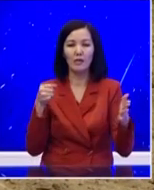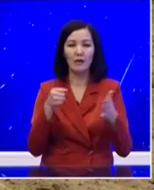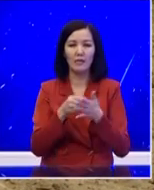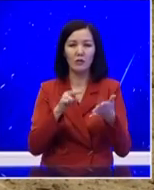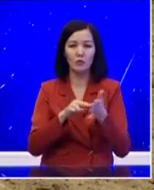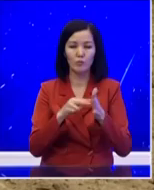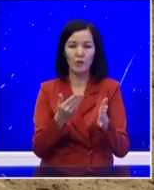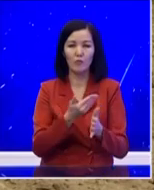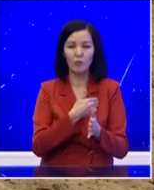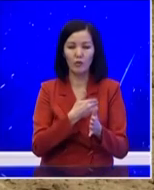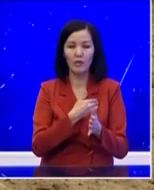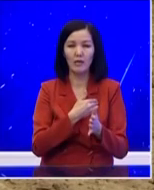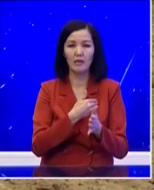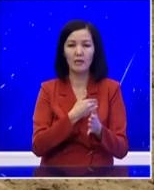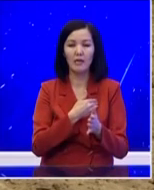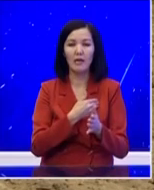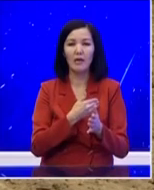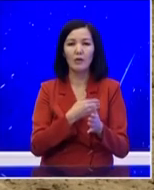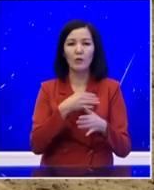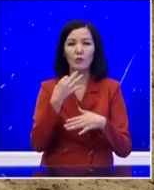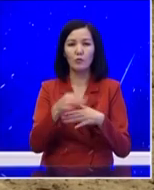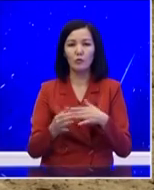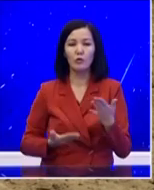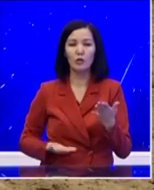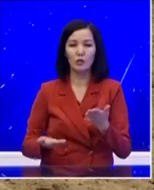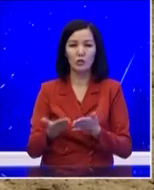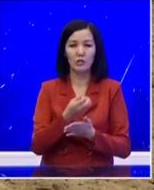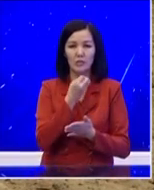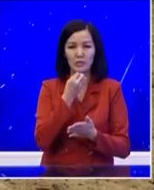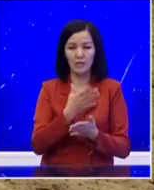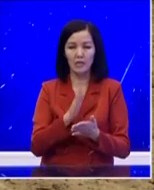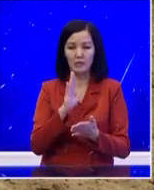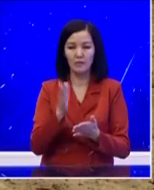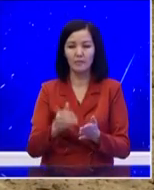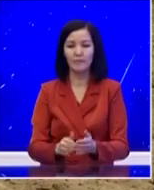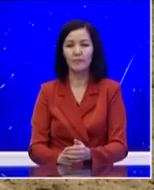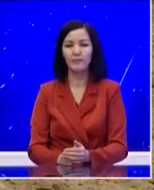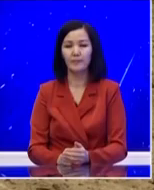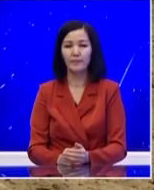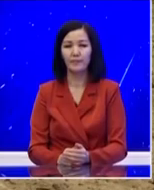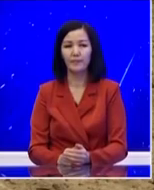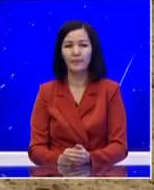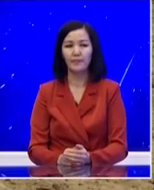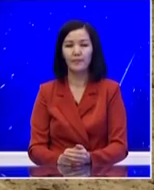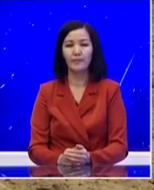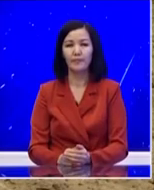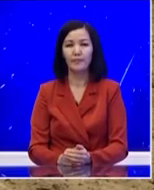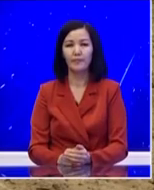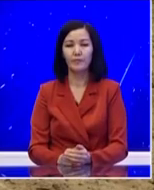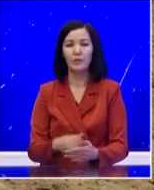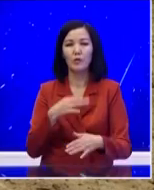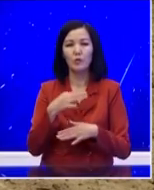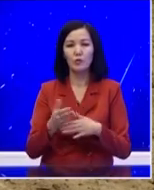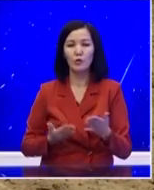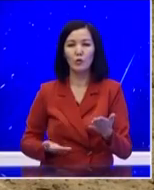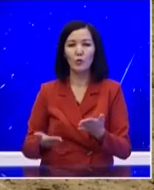отыр. Алқапқа маңдай теріміз сіңсе, қасиетті жерана жерге қаратпас дейді диқандар. Сәйкесінше күздегі